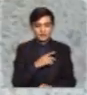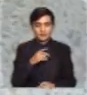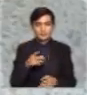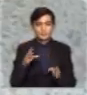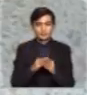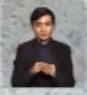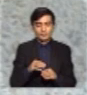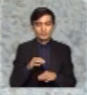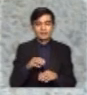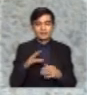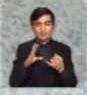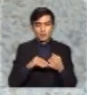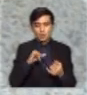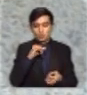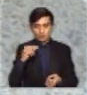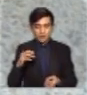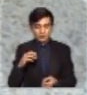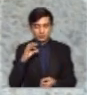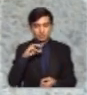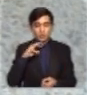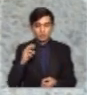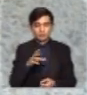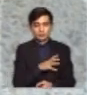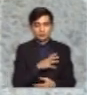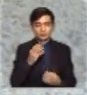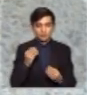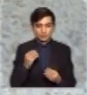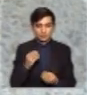по отводу земельного участка было еще